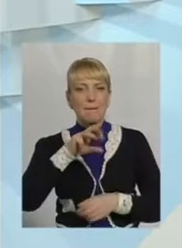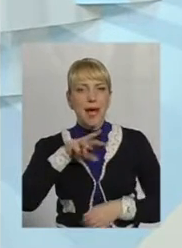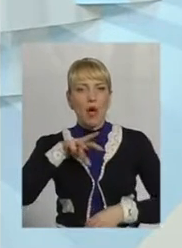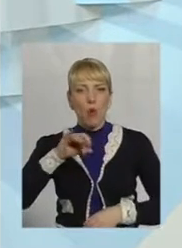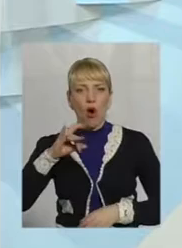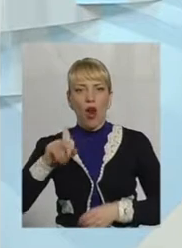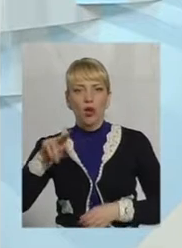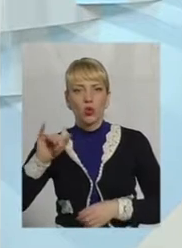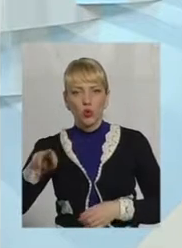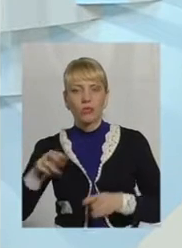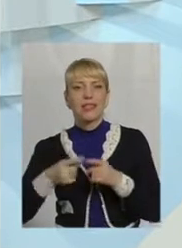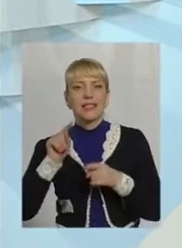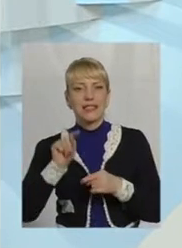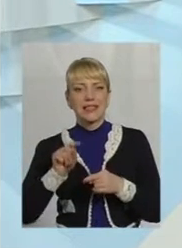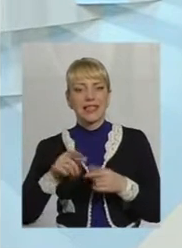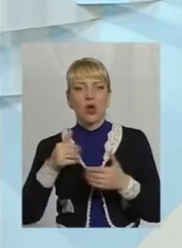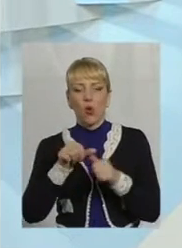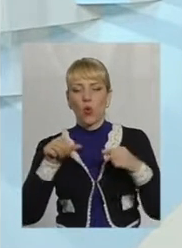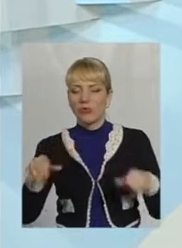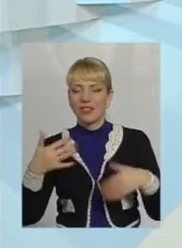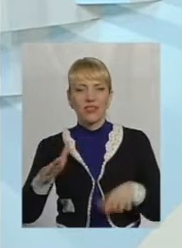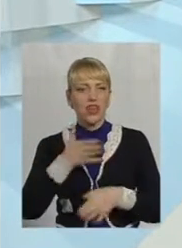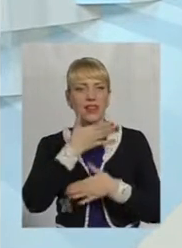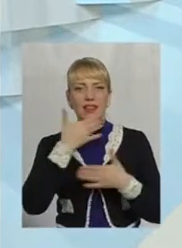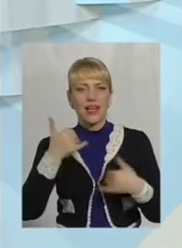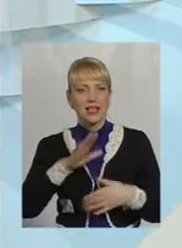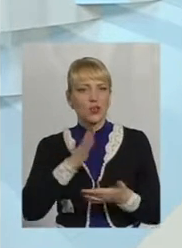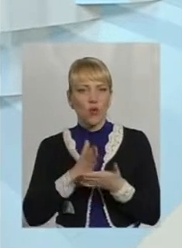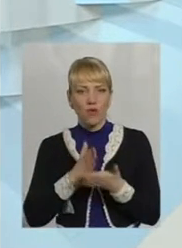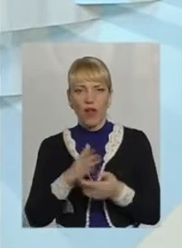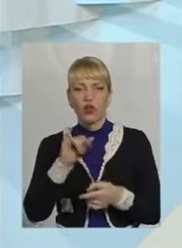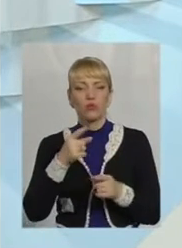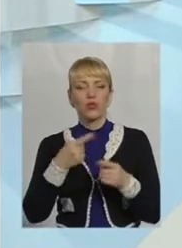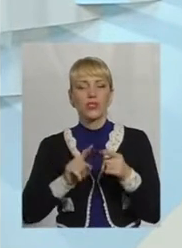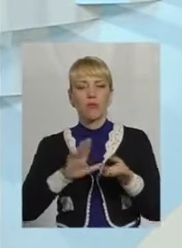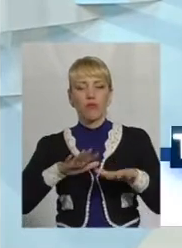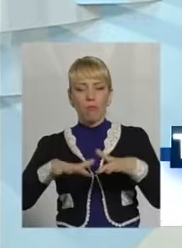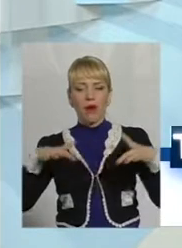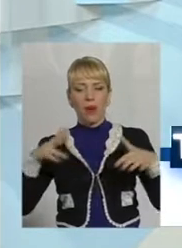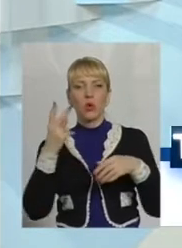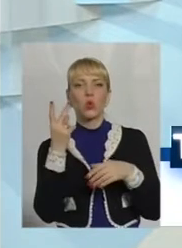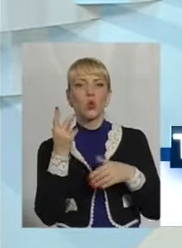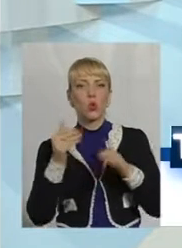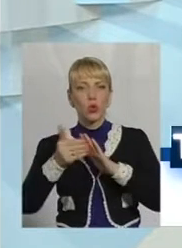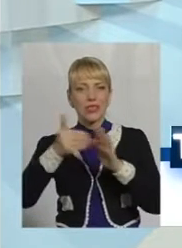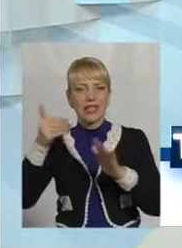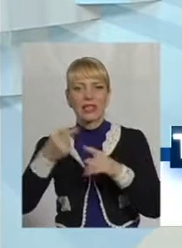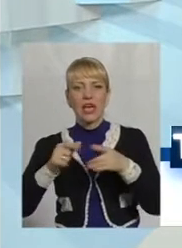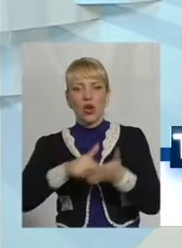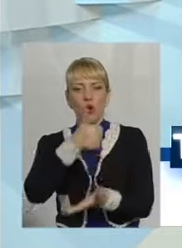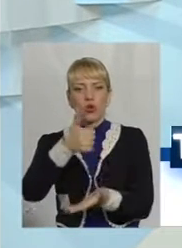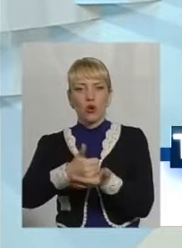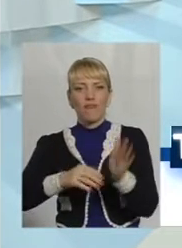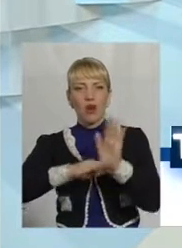на превеликий жаль, тоді вже цієї комісії не існувало, тому що це вже був парламент другого скликання, очолював Верховну Раду